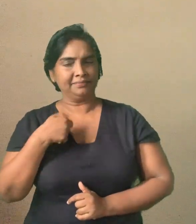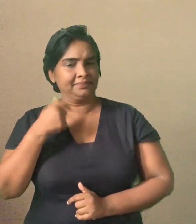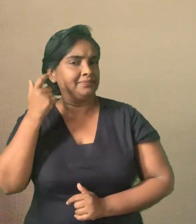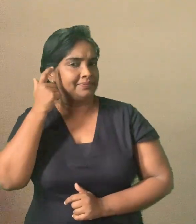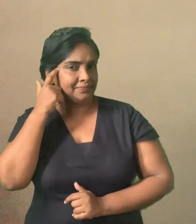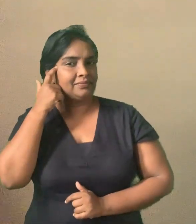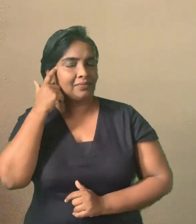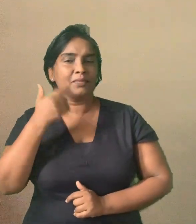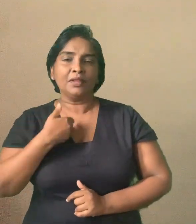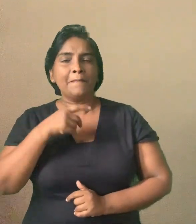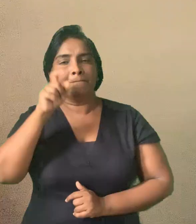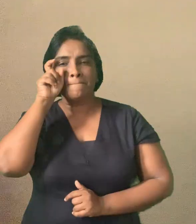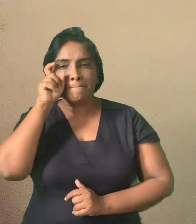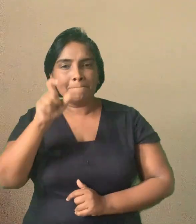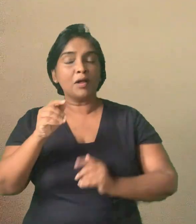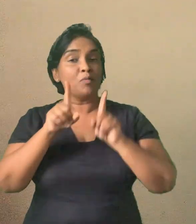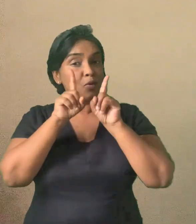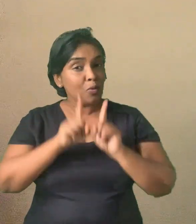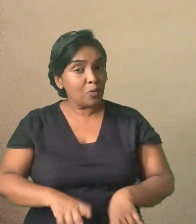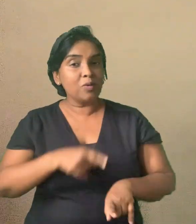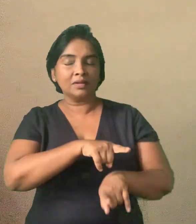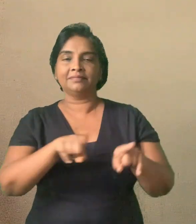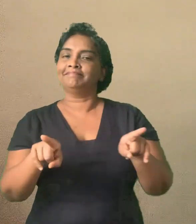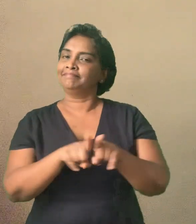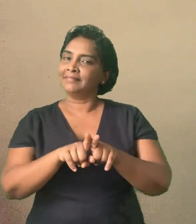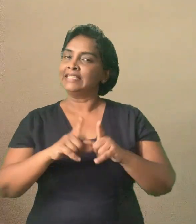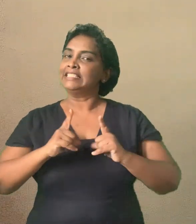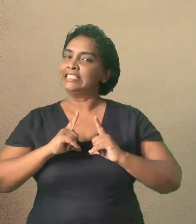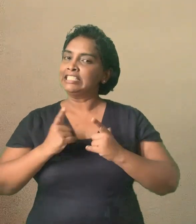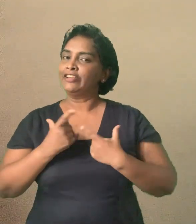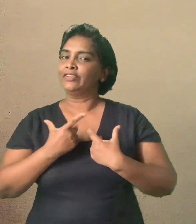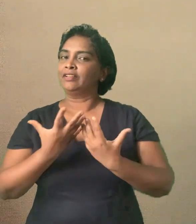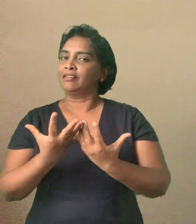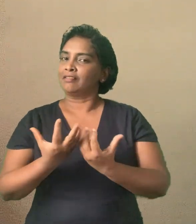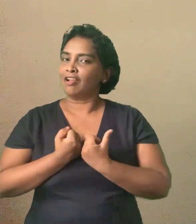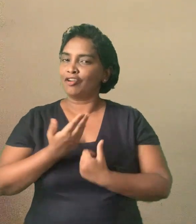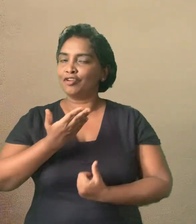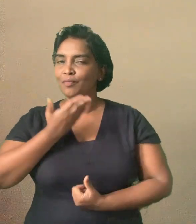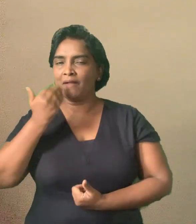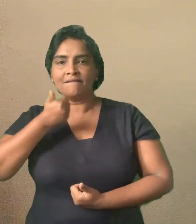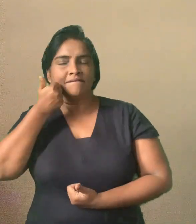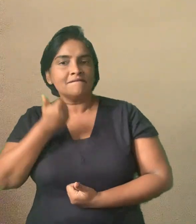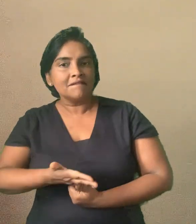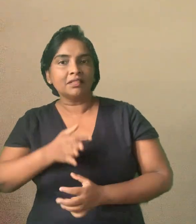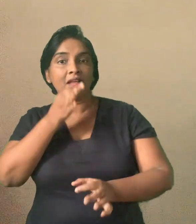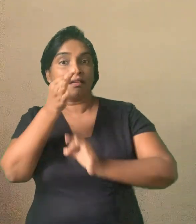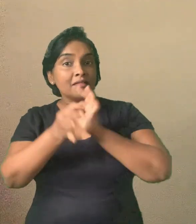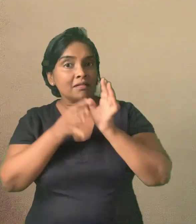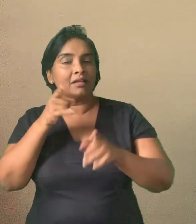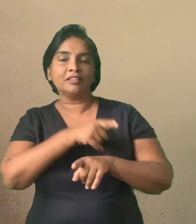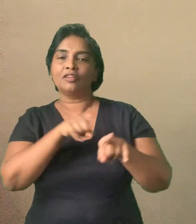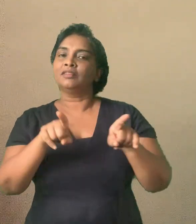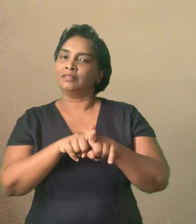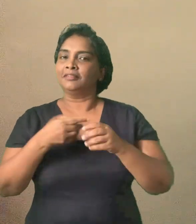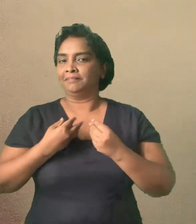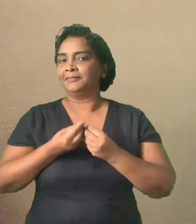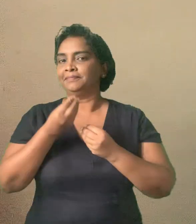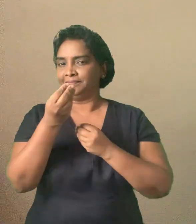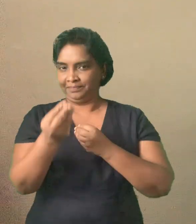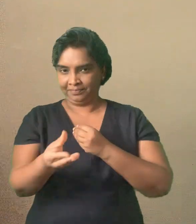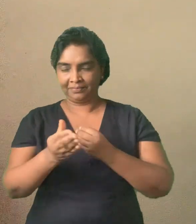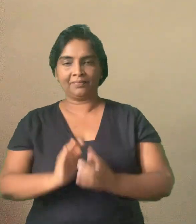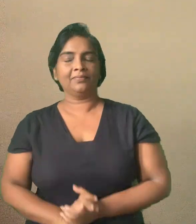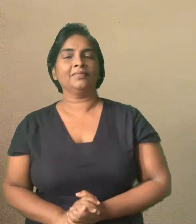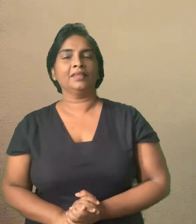හිතනවා. ඉතින් අපි බලමු ඉදිරියේදීත් මේ වගේම ජීවිතයට ගන්න අර්ථවත් දෙයක් ගන්න පුළුවන් කතා අපි මේ හරහා ඔබට ලබා